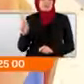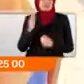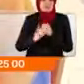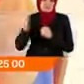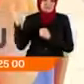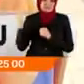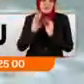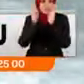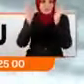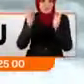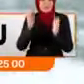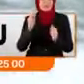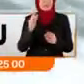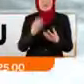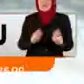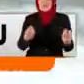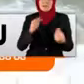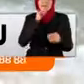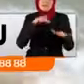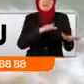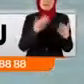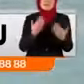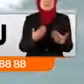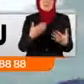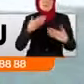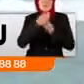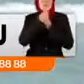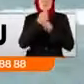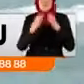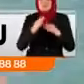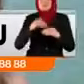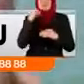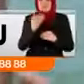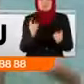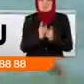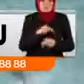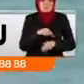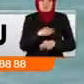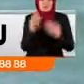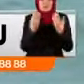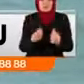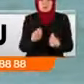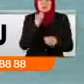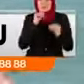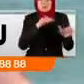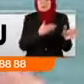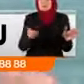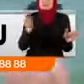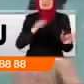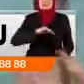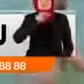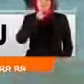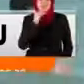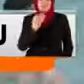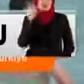plajları diye üzerinden Çok geçmeden doldu taştı çok geçtiğimiz hafta Şile ve